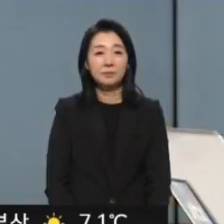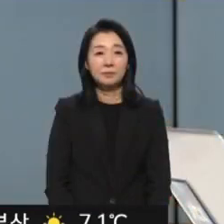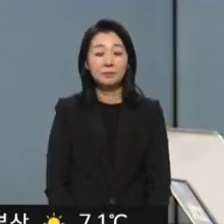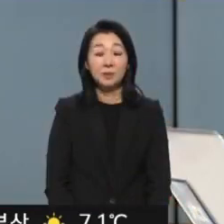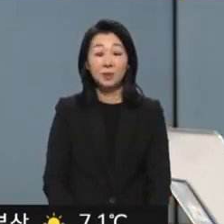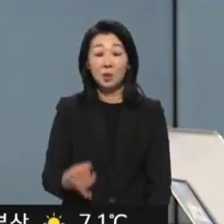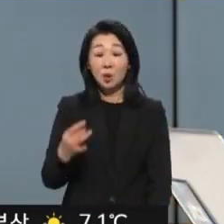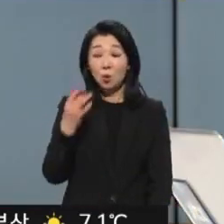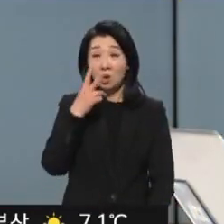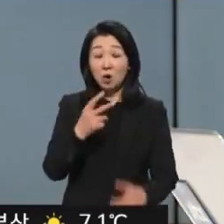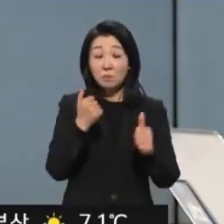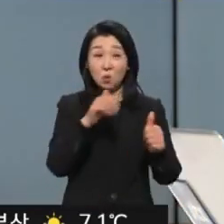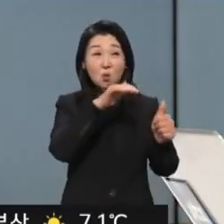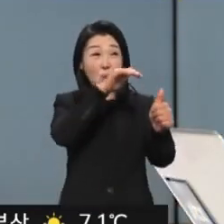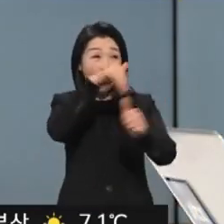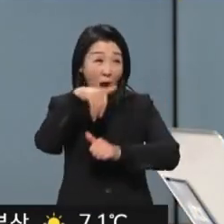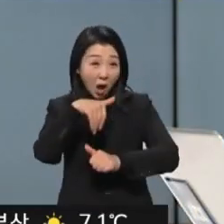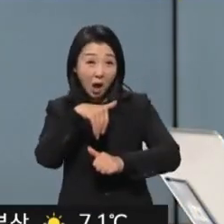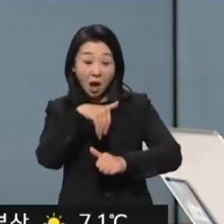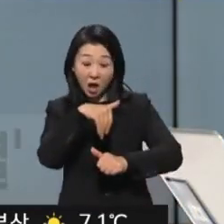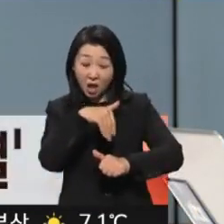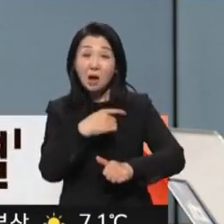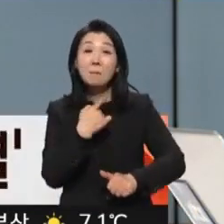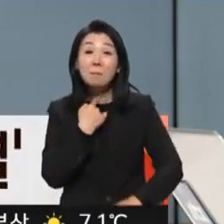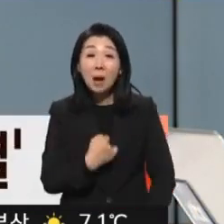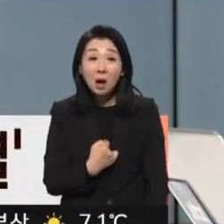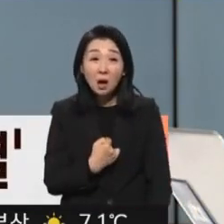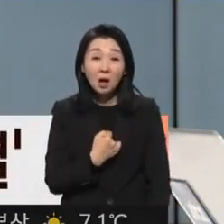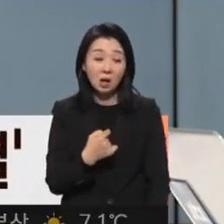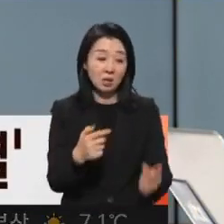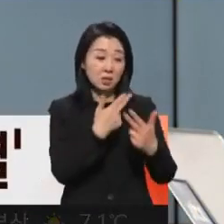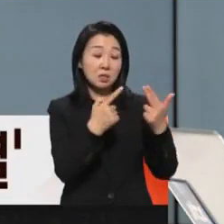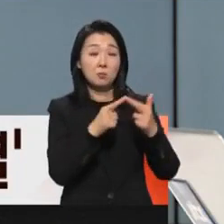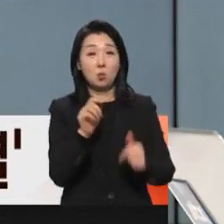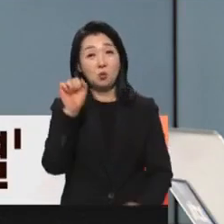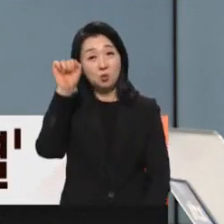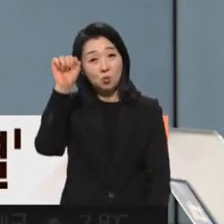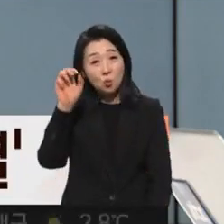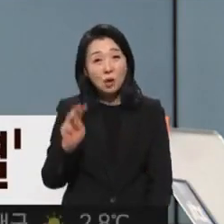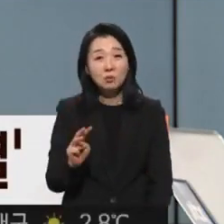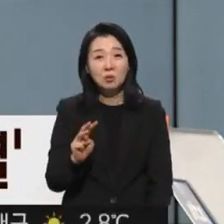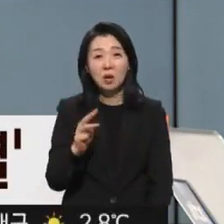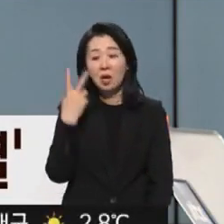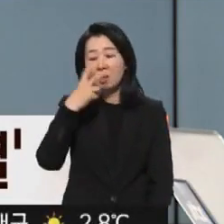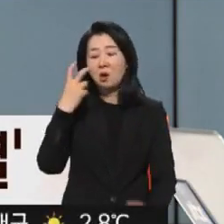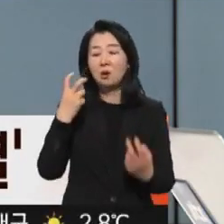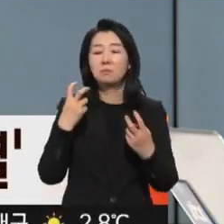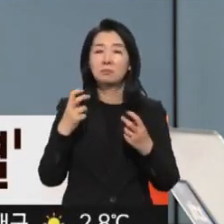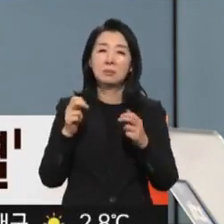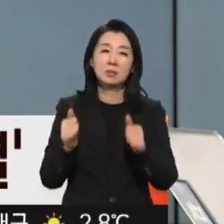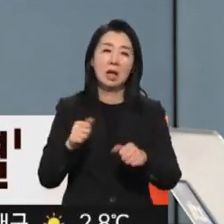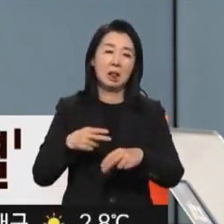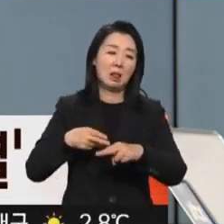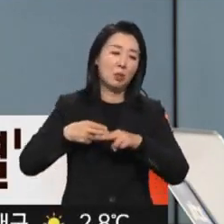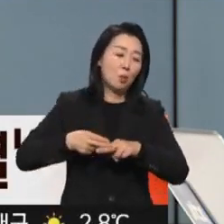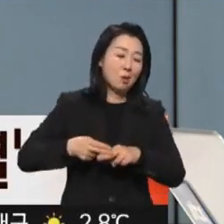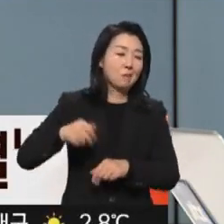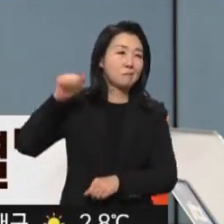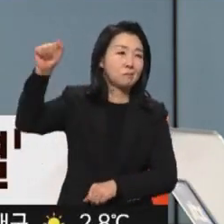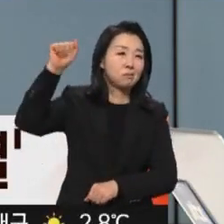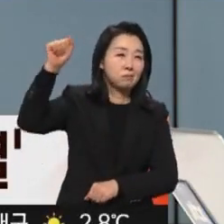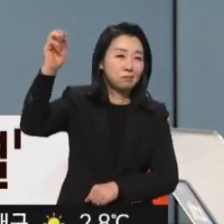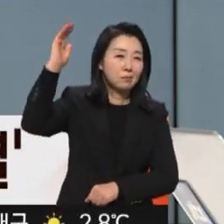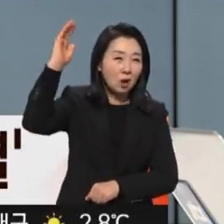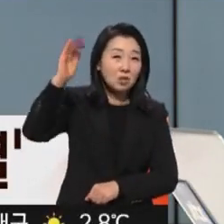원래 검찰이 오늘 나오라고 한 날이었죠. 민주당 이재명 대표는 오늘 광주에서 검찰 독재 규탄 연설회를 열었습니다. 10수년